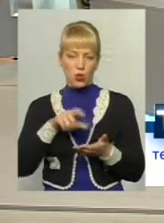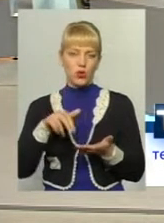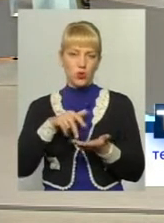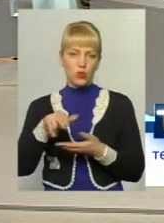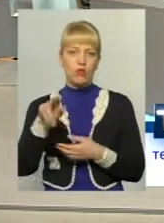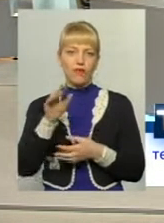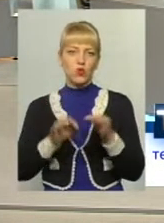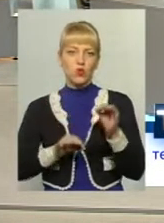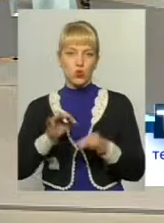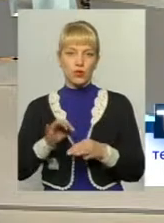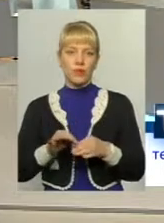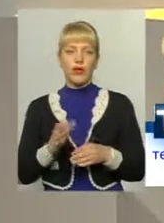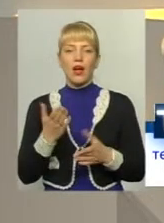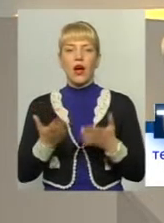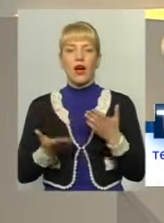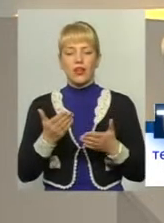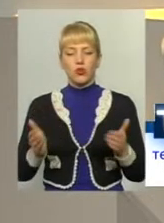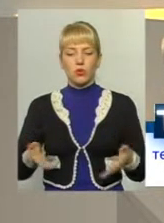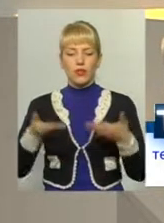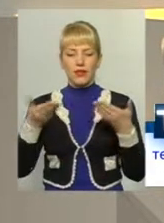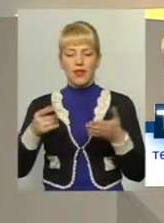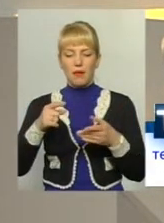ніяк досягти